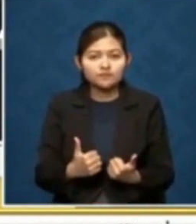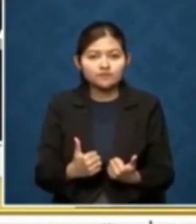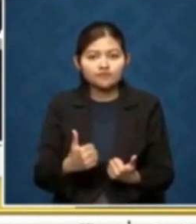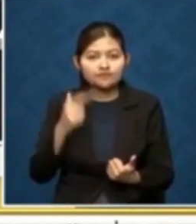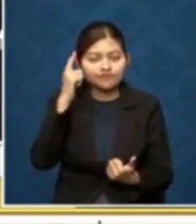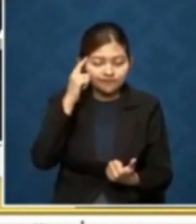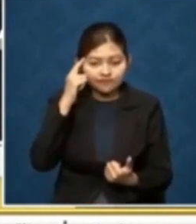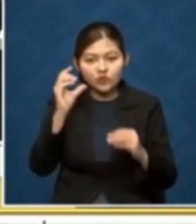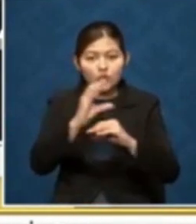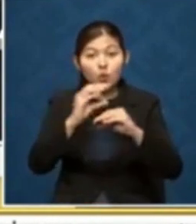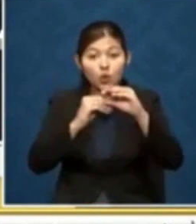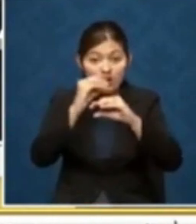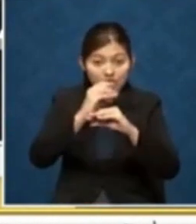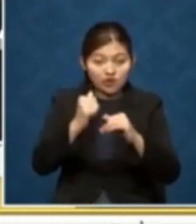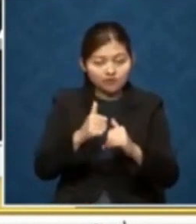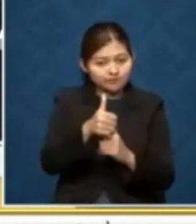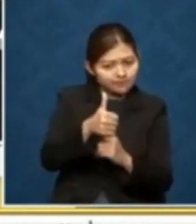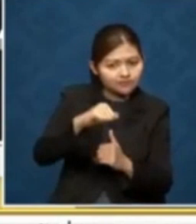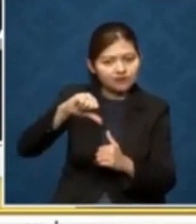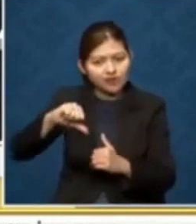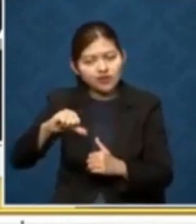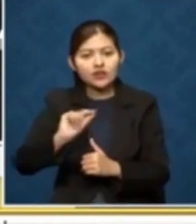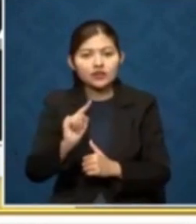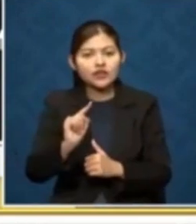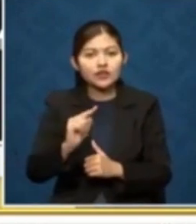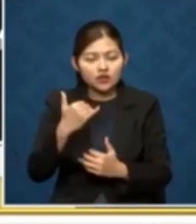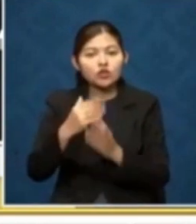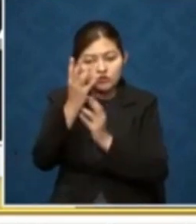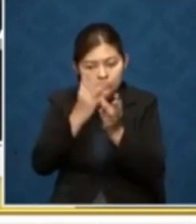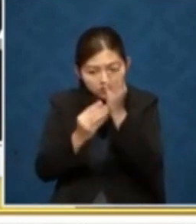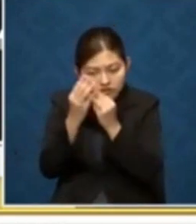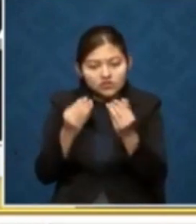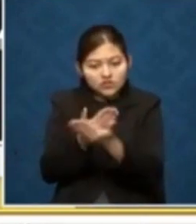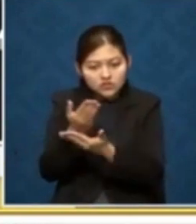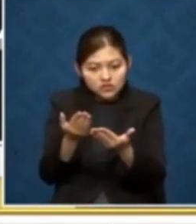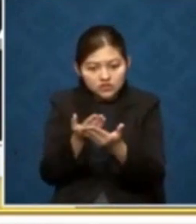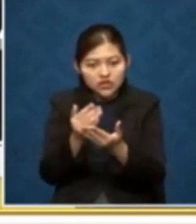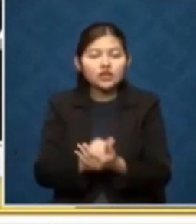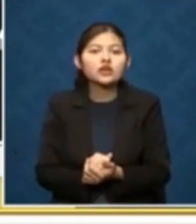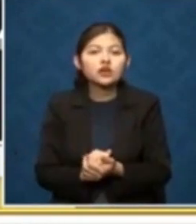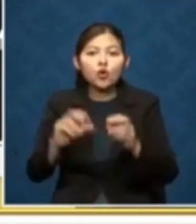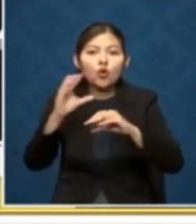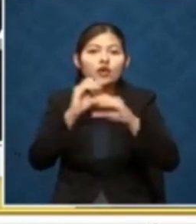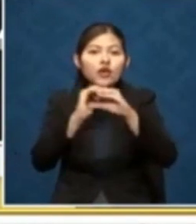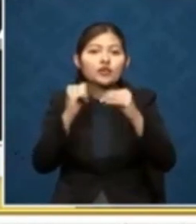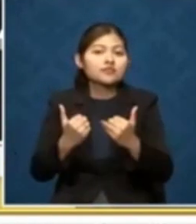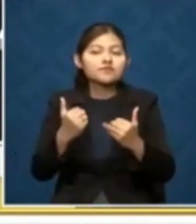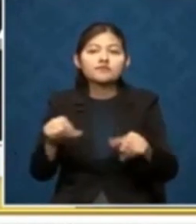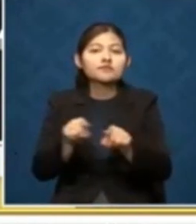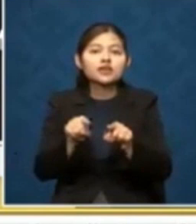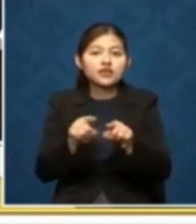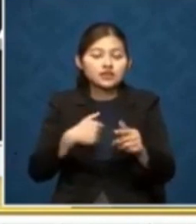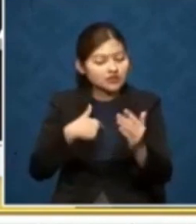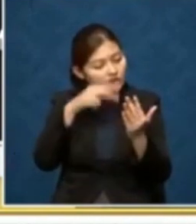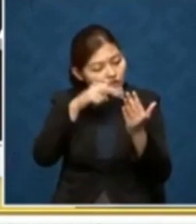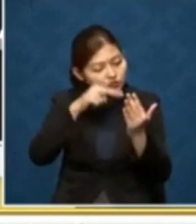าโครงการเหล่านี้ดีหรือไม่ดีจนกว่าเราจะได้ศึกษาอย่างจริงจังนะคะโครงการแลนด์บริดจ์ก็เช่นเดียวกันค่ะที่ฉันศึกษามาระยะ